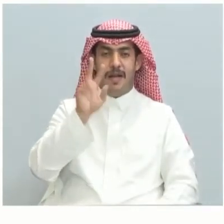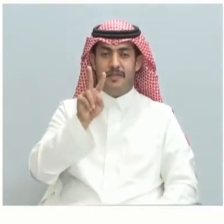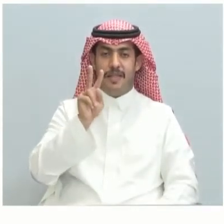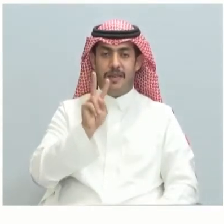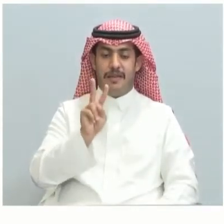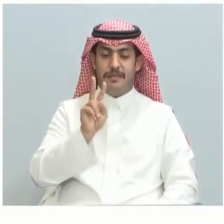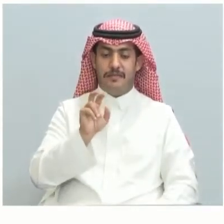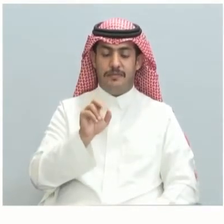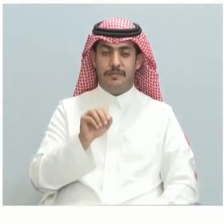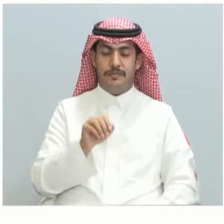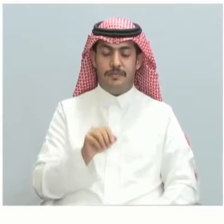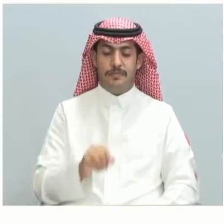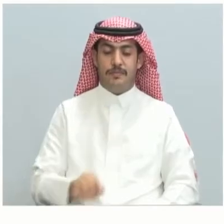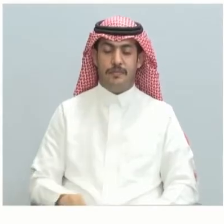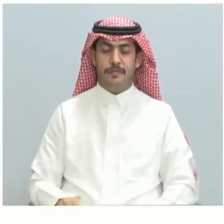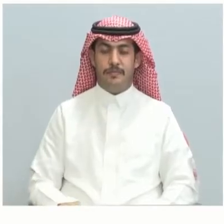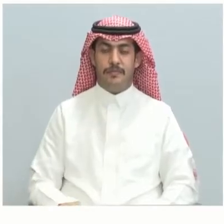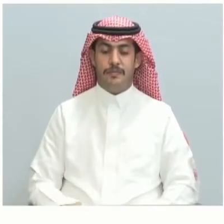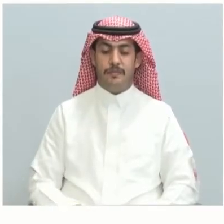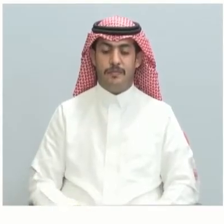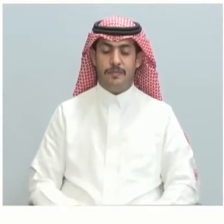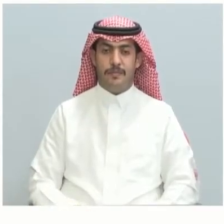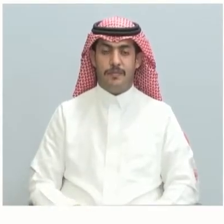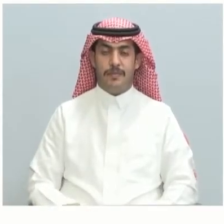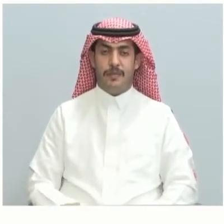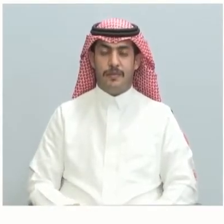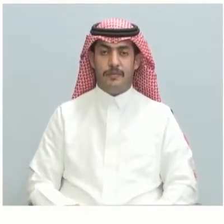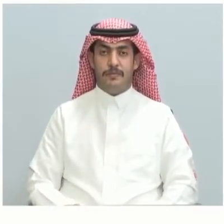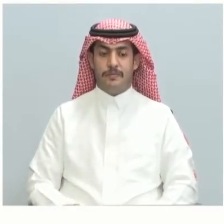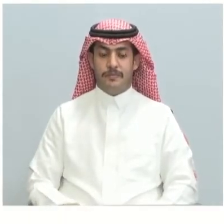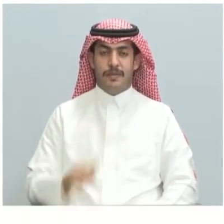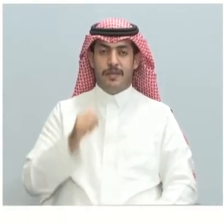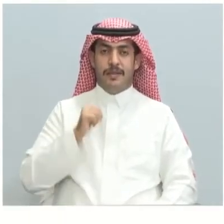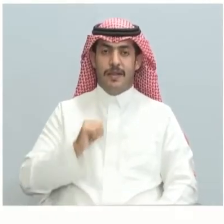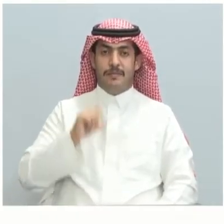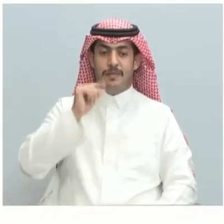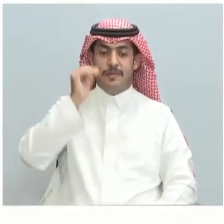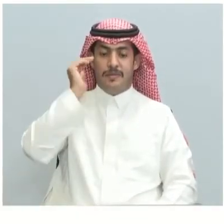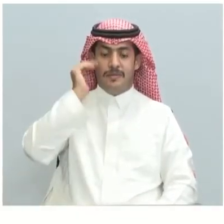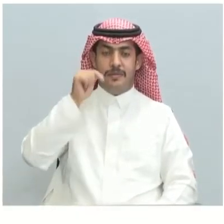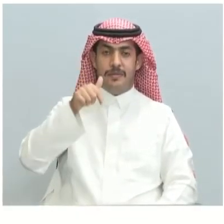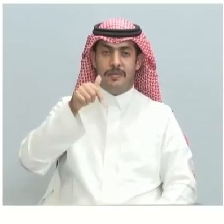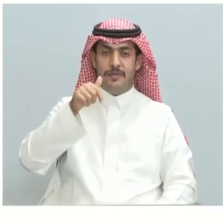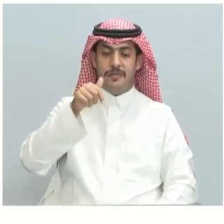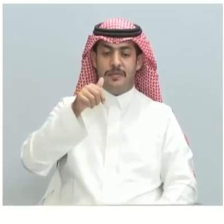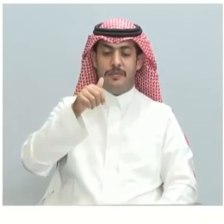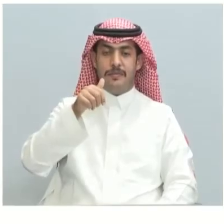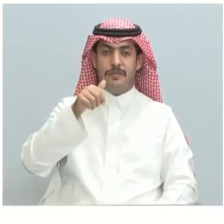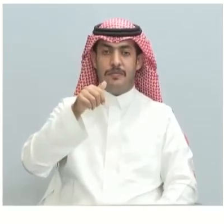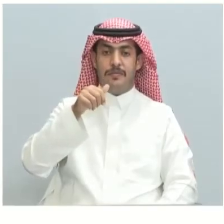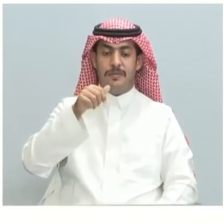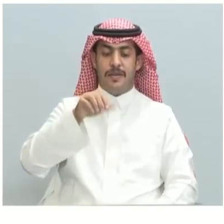هنا اثنان اذا سيبقى كما هو اثنان الان ابناء وبناتي نستطيع ان نقول ان